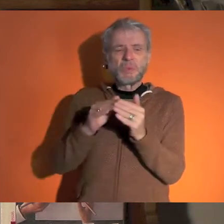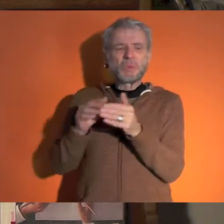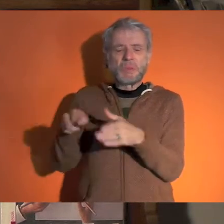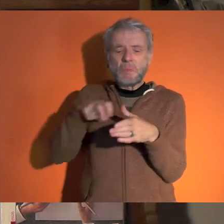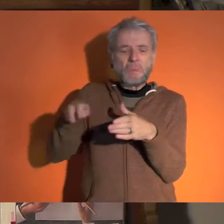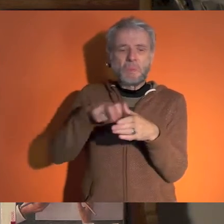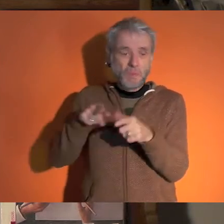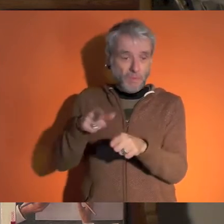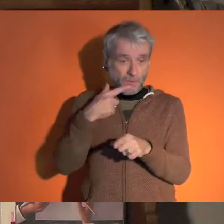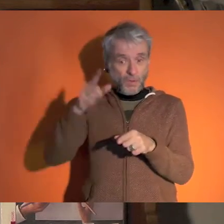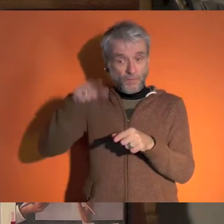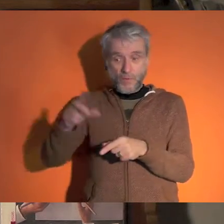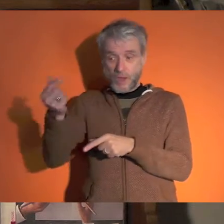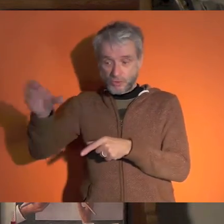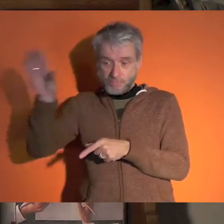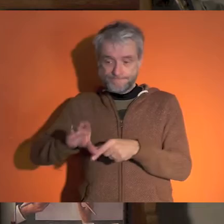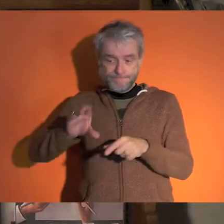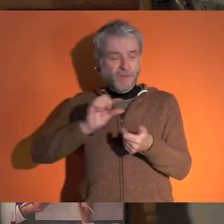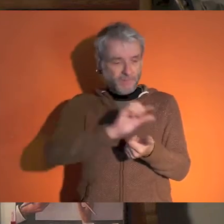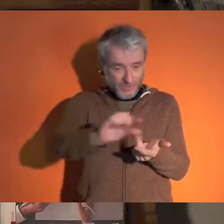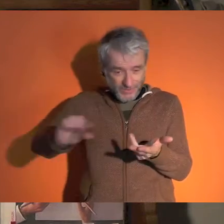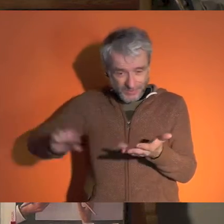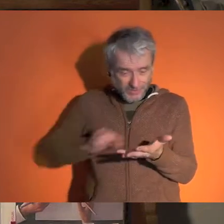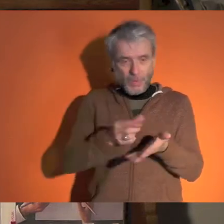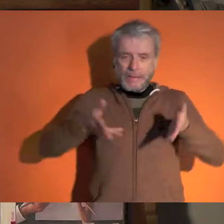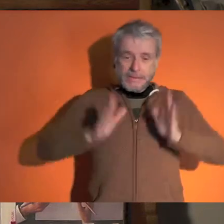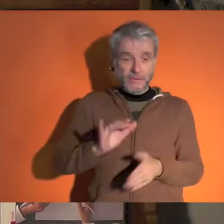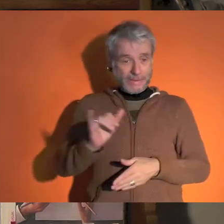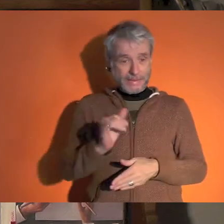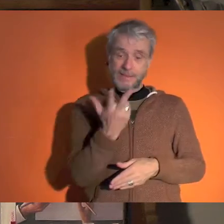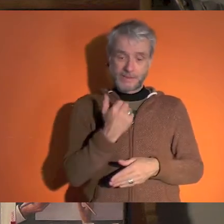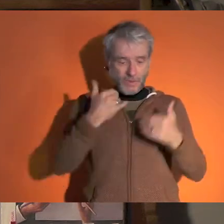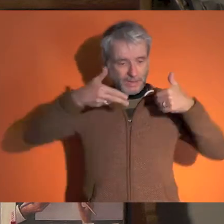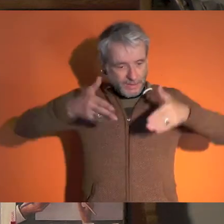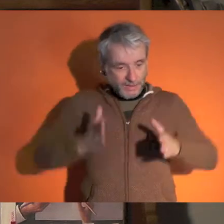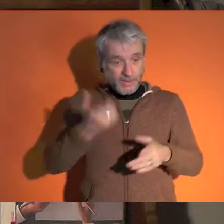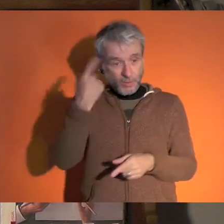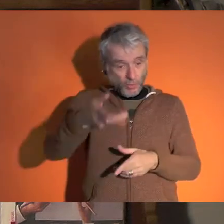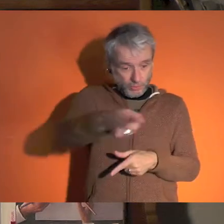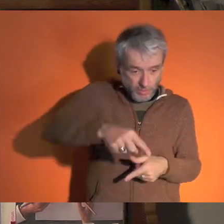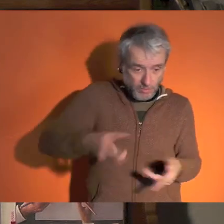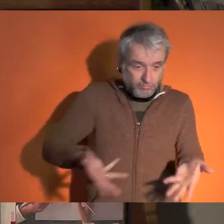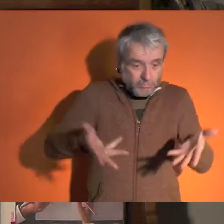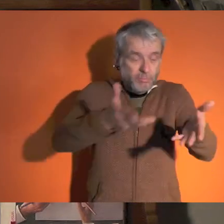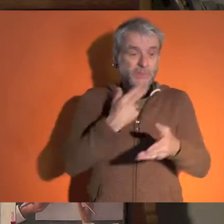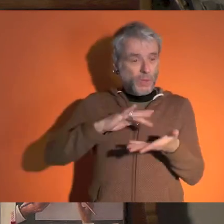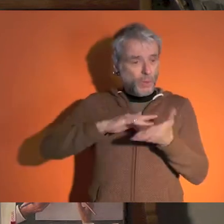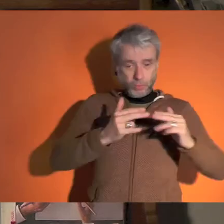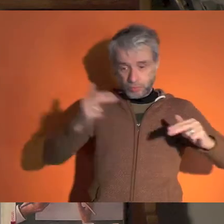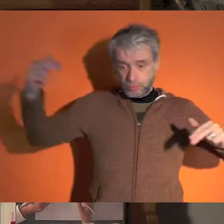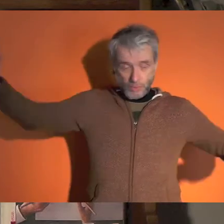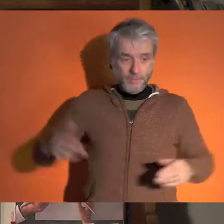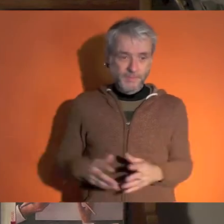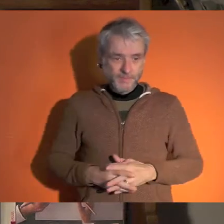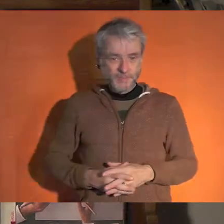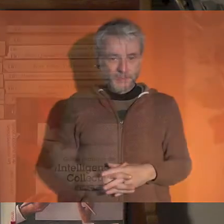qui sont des outils potentiellement de clientélisme pour répartir ce financement vers des décisions par les